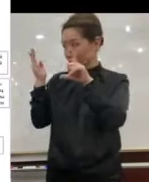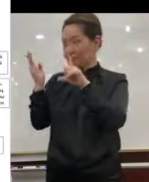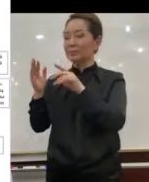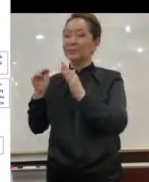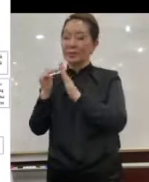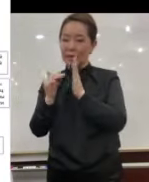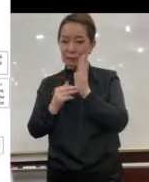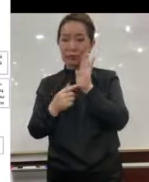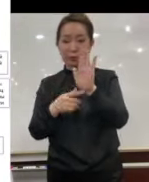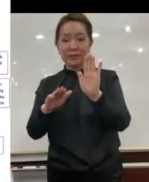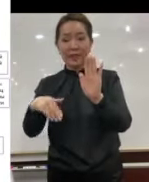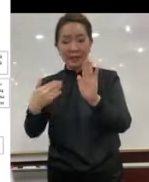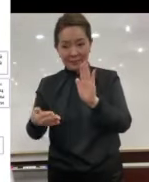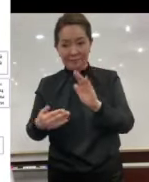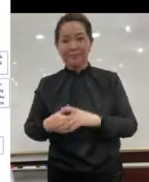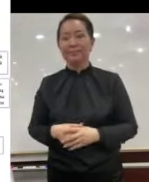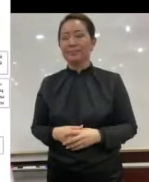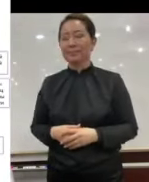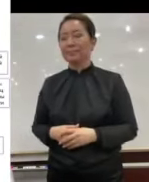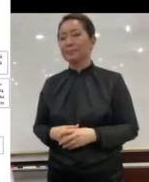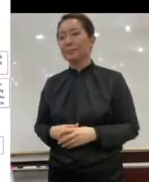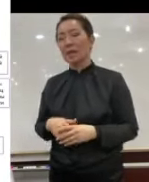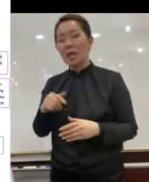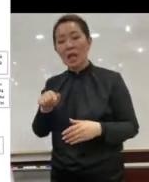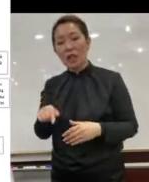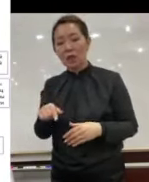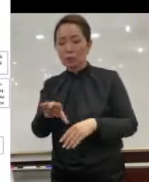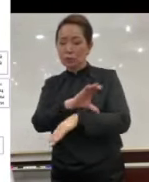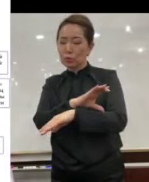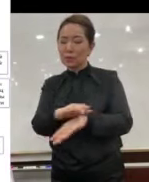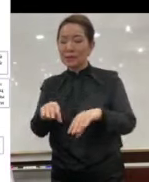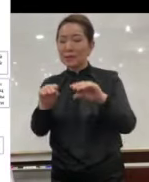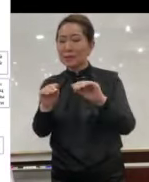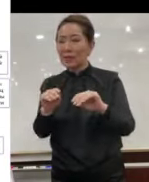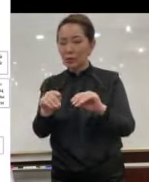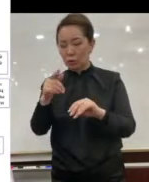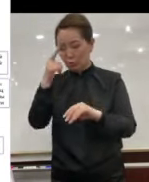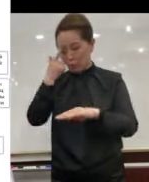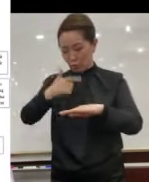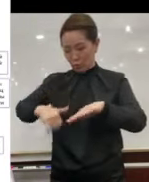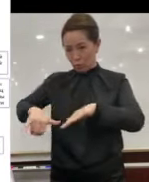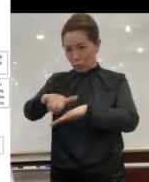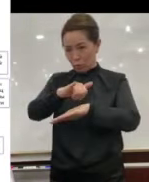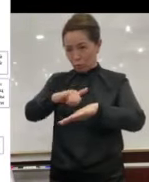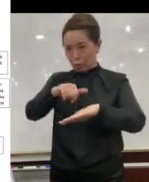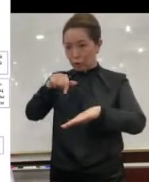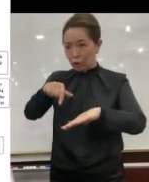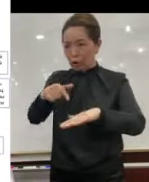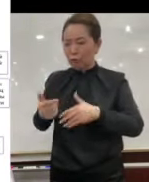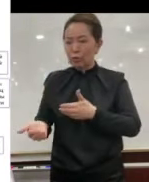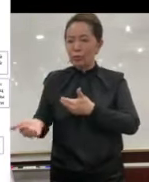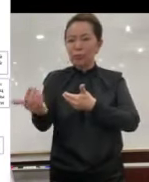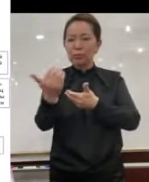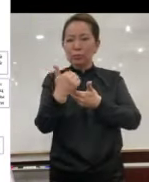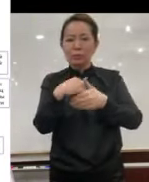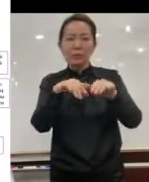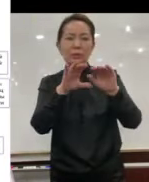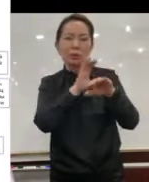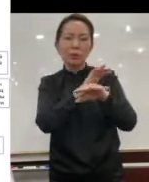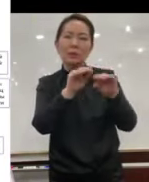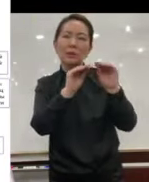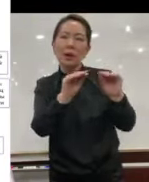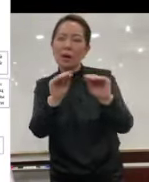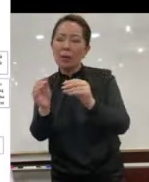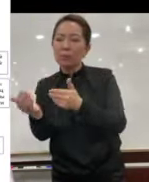байна. Энэ сургалтанд бол одоо яг Монголд тодтоо нийт одоо 100,000 гаруй